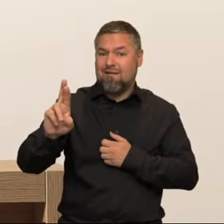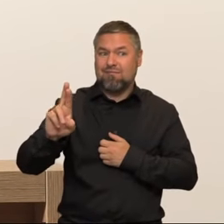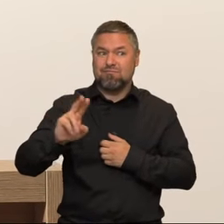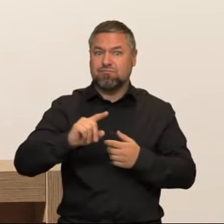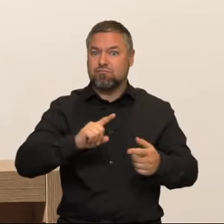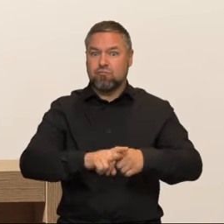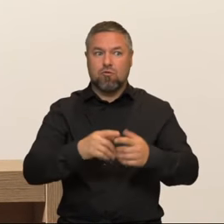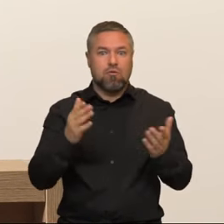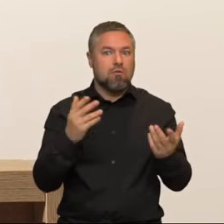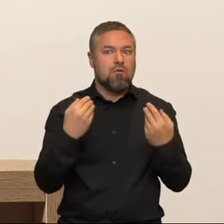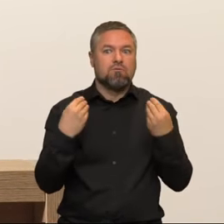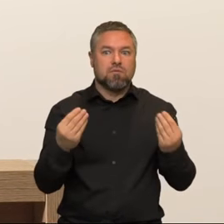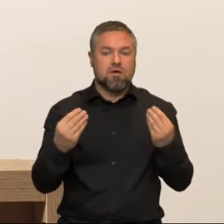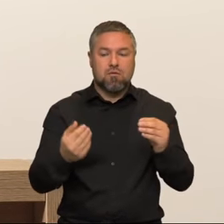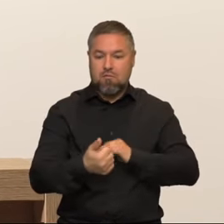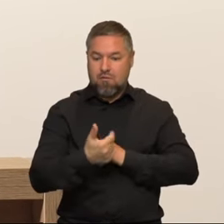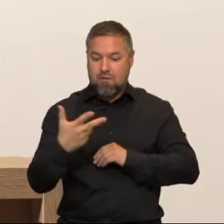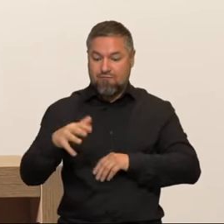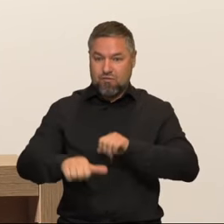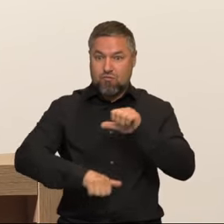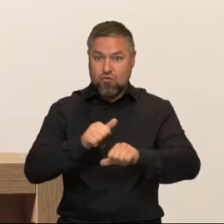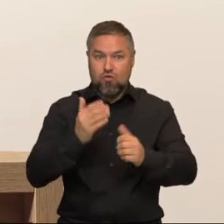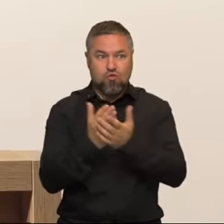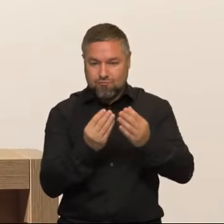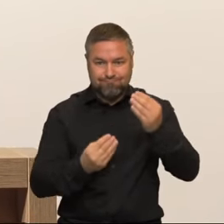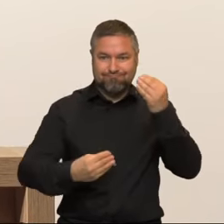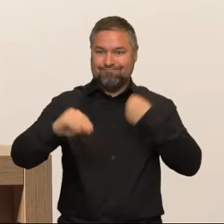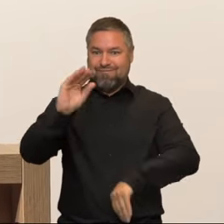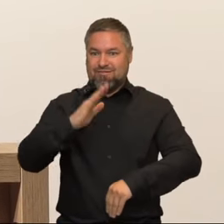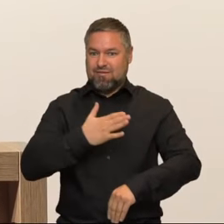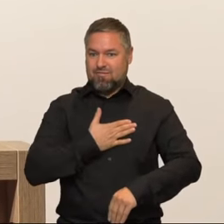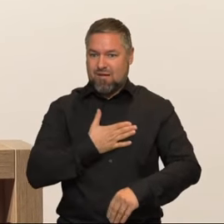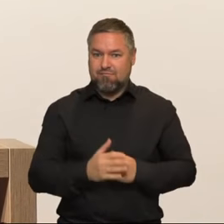imponująca liczba, tym bardziej, że w tym roku ona już wzrosła.